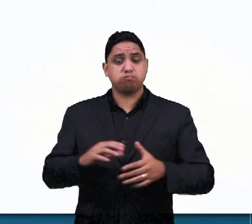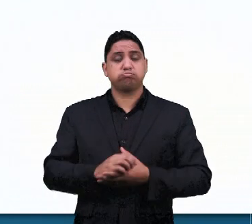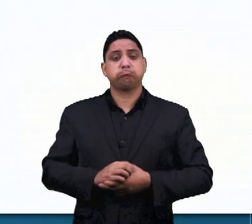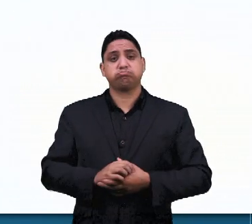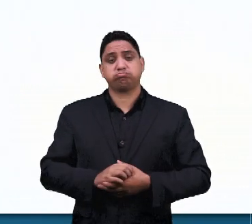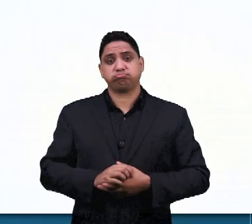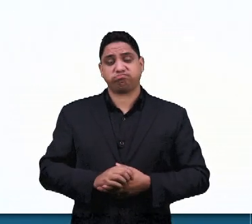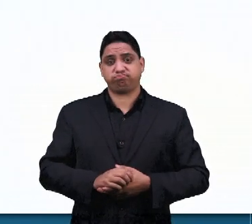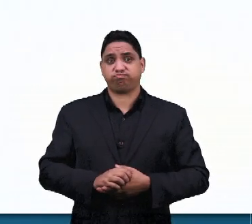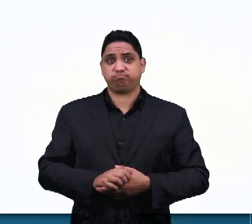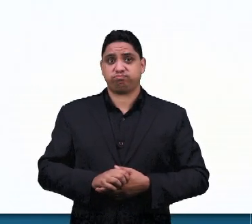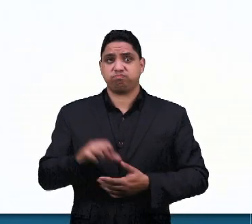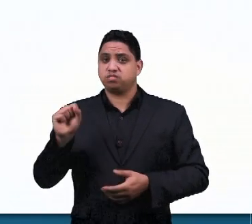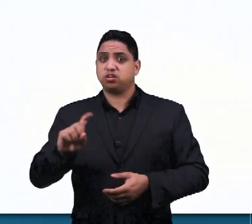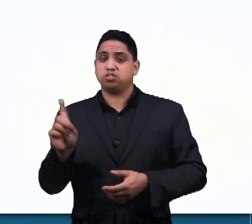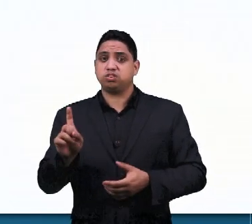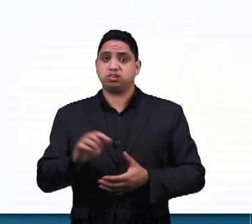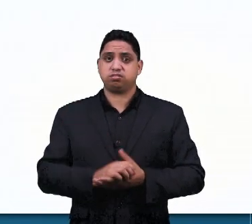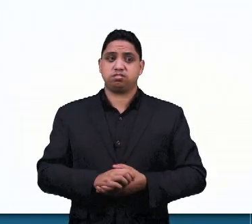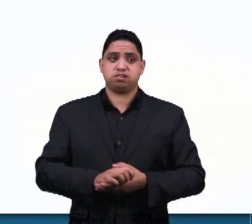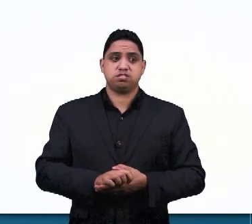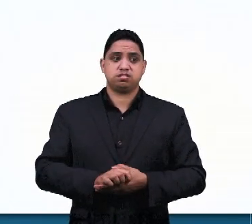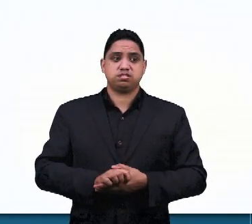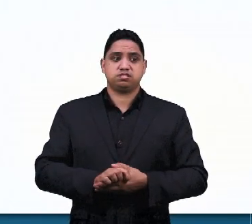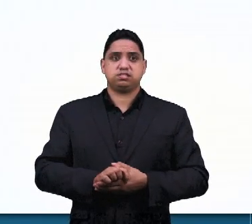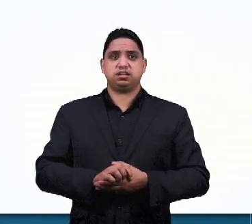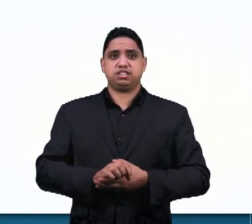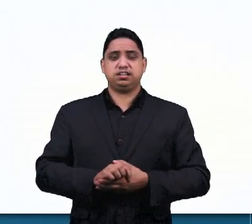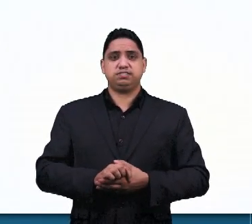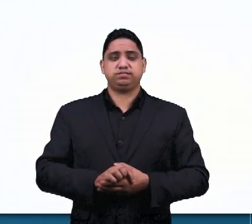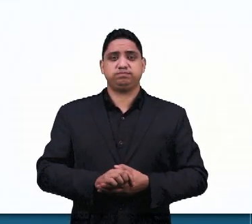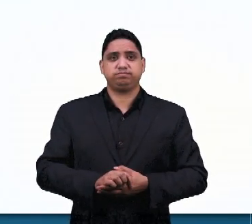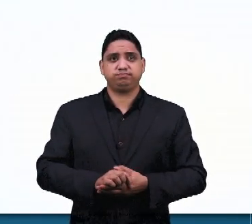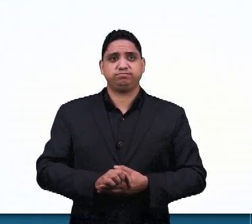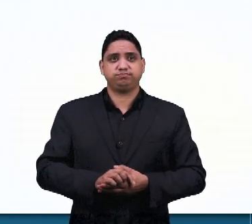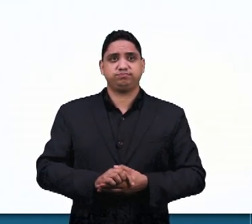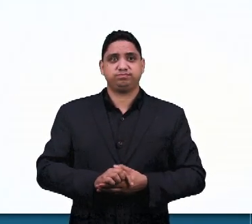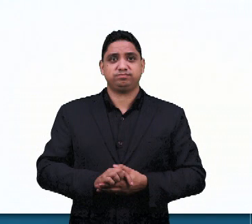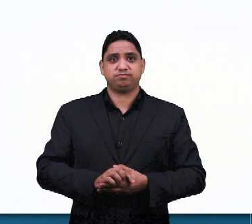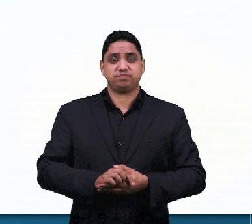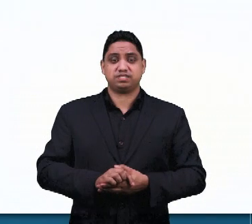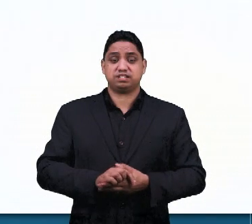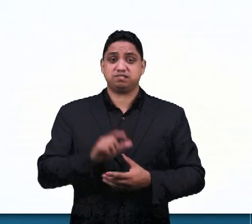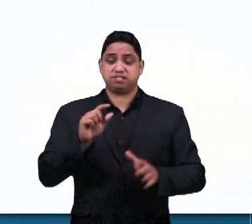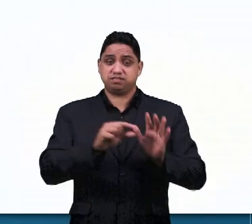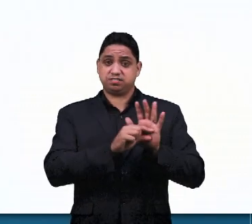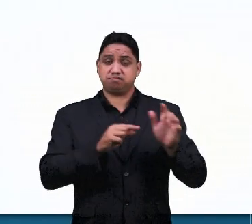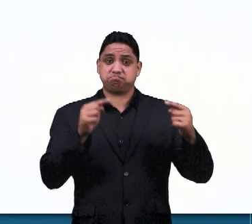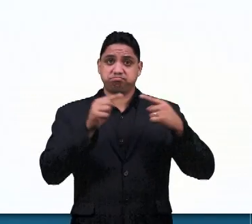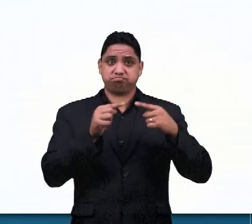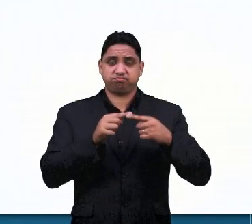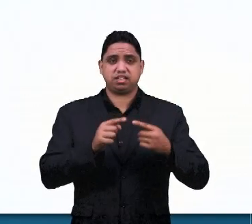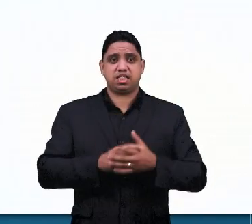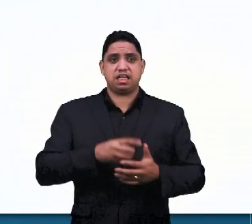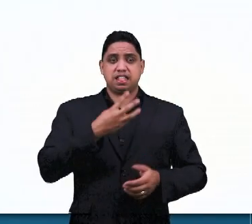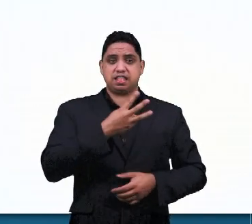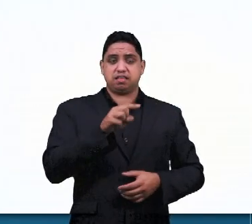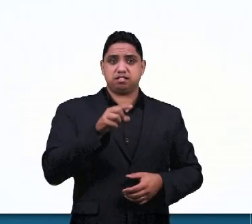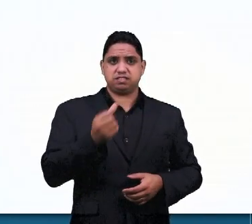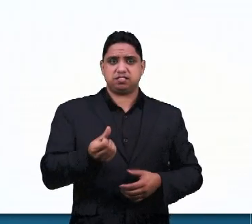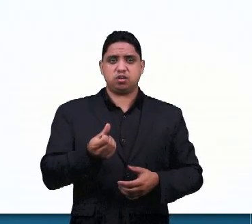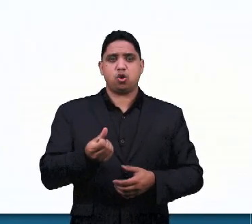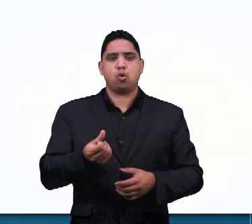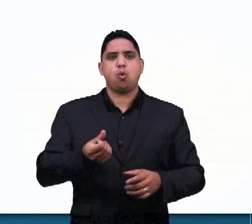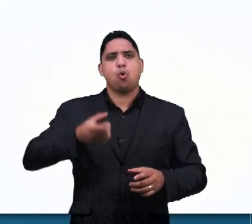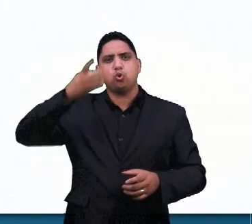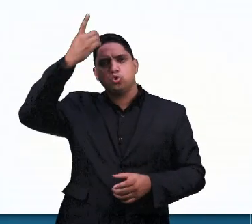retour du prophète, oui ou non? La même récompense, oui ou non? La réponse, vous allez donner, annexer le verset. 3.6. Le